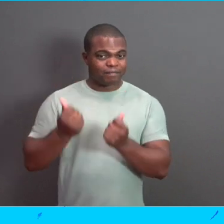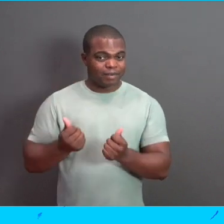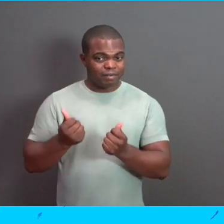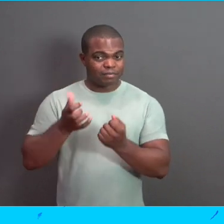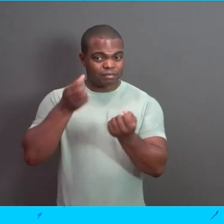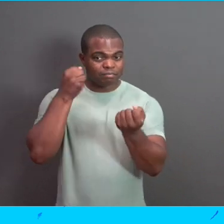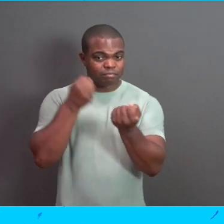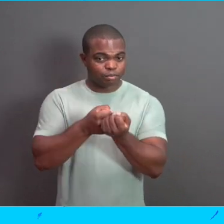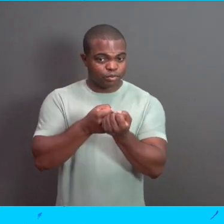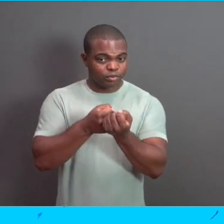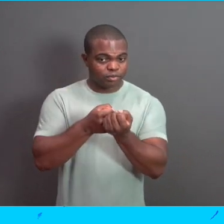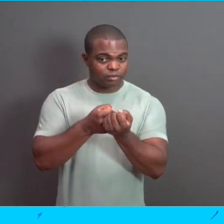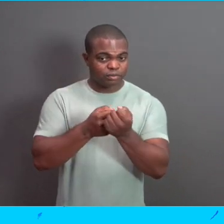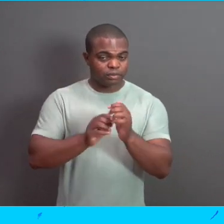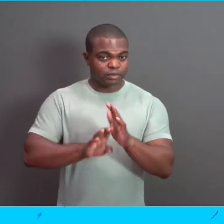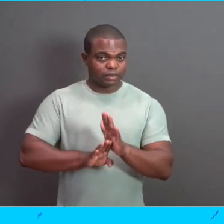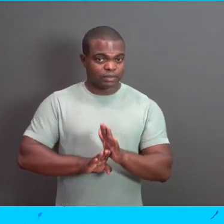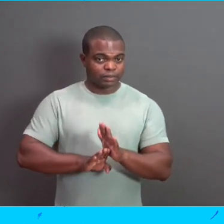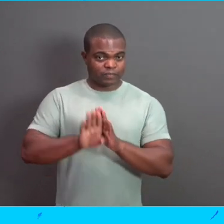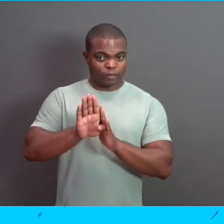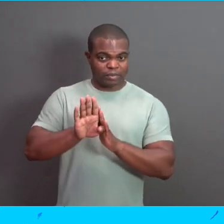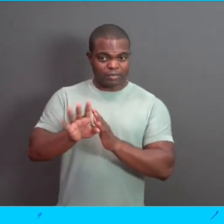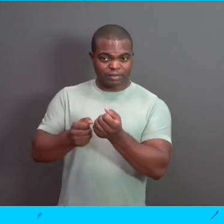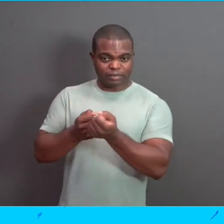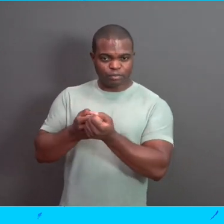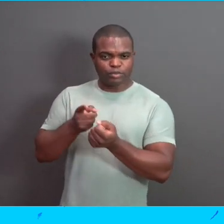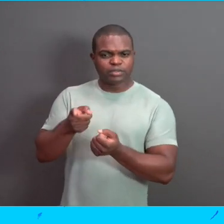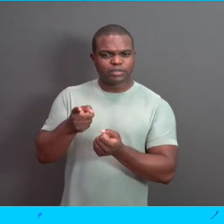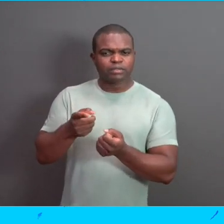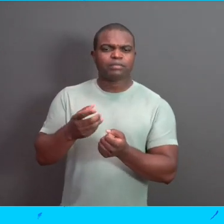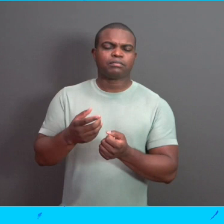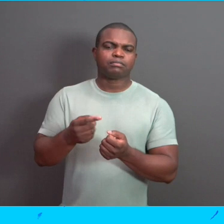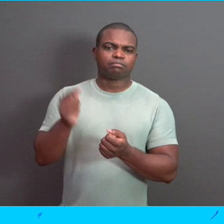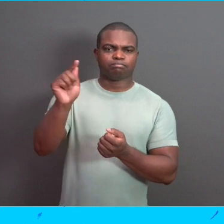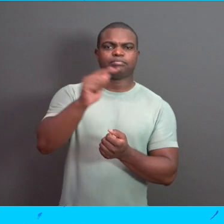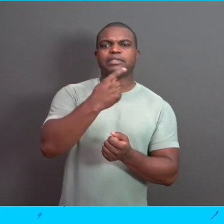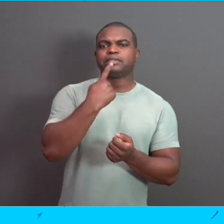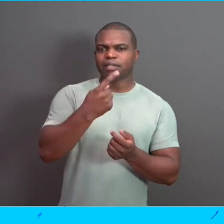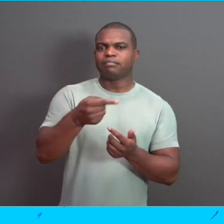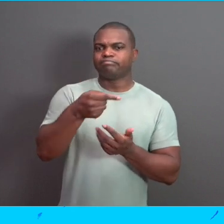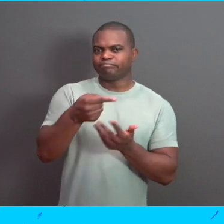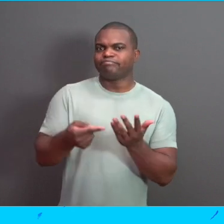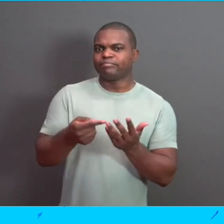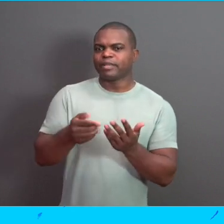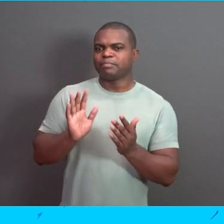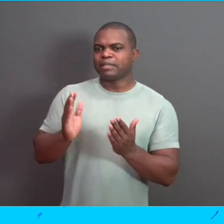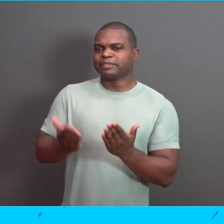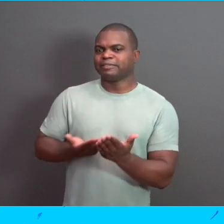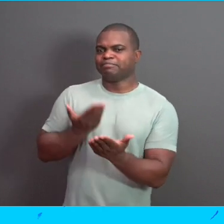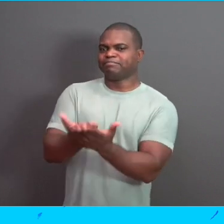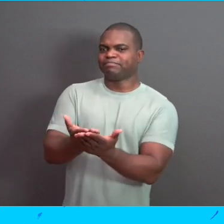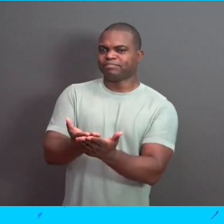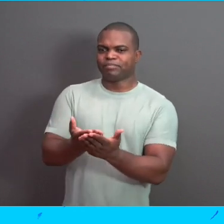d'autres recommandations pour la construction de la résilience pour les adolescents?